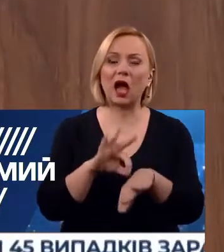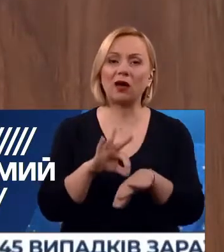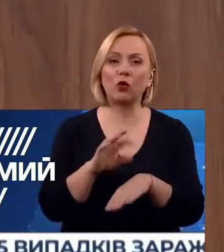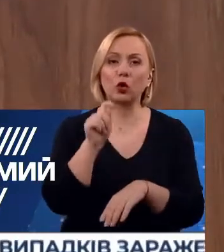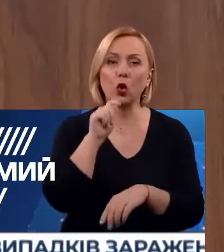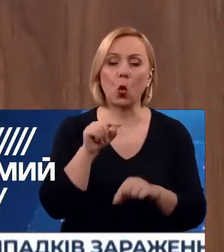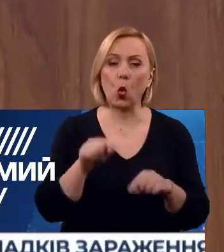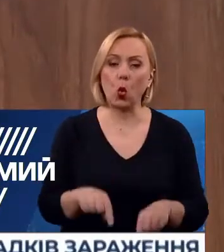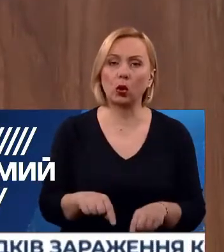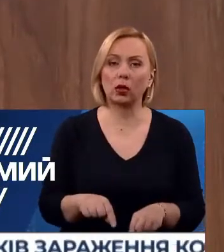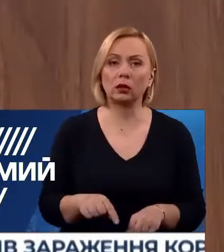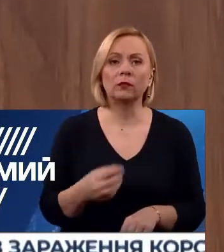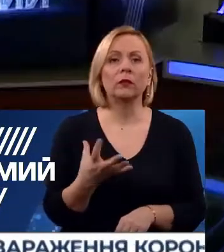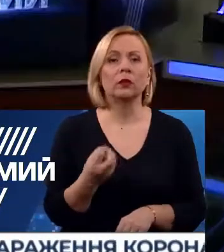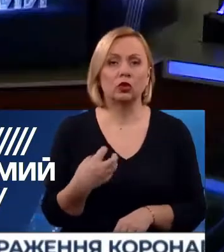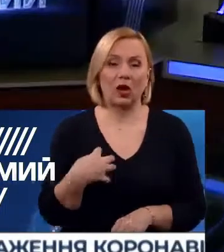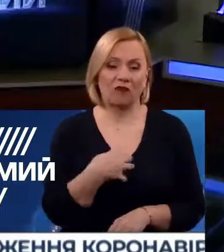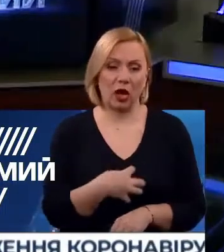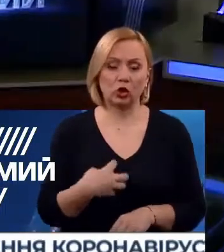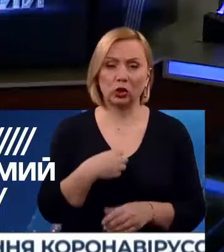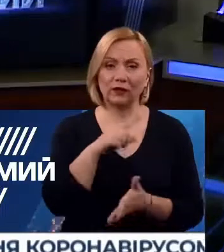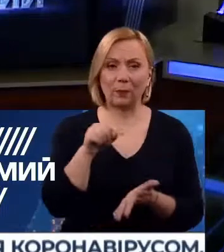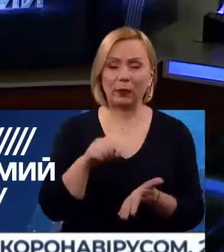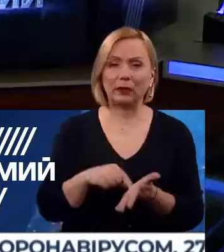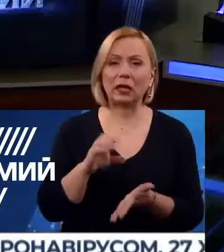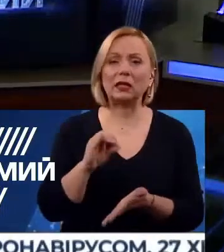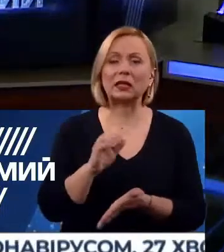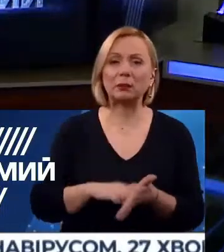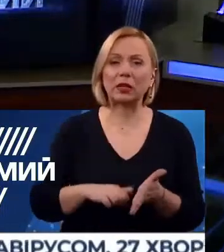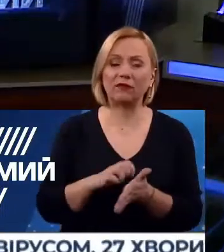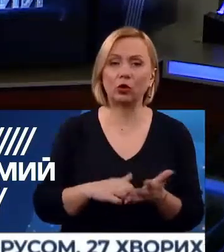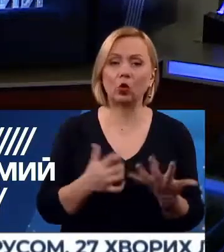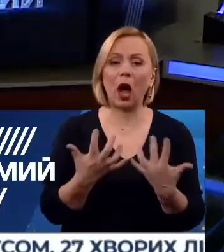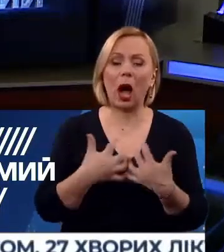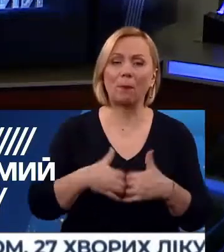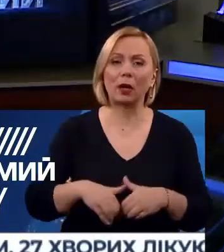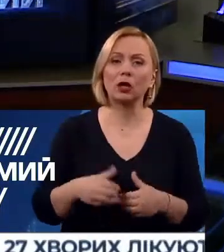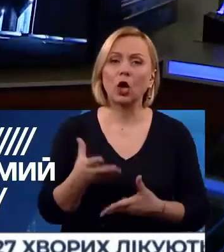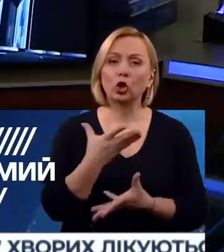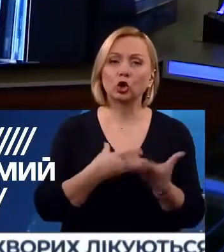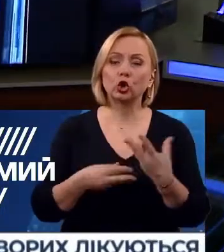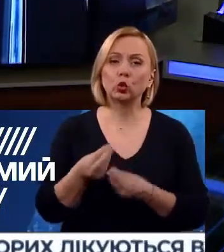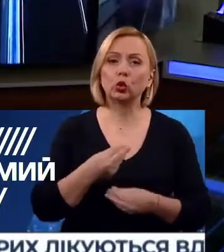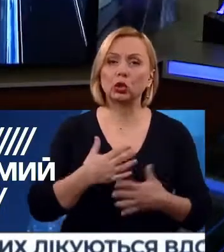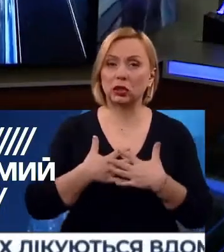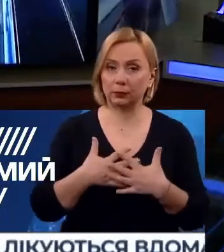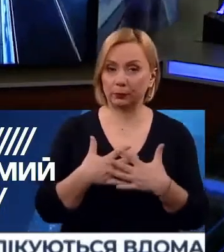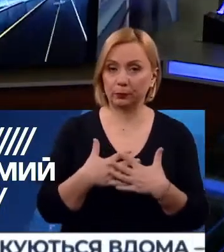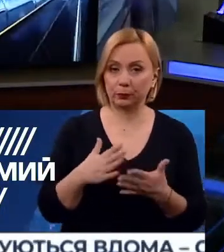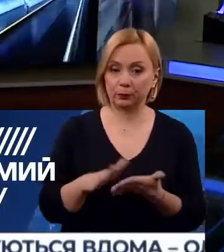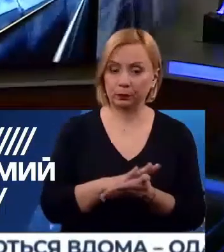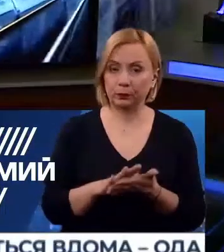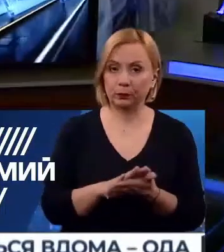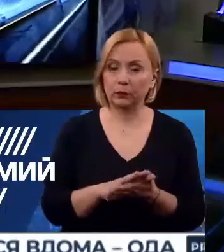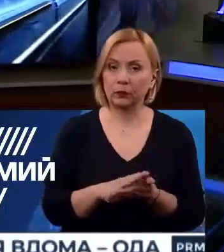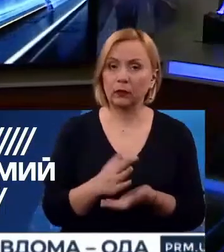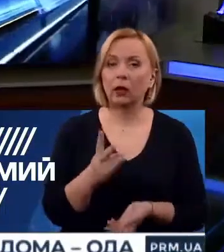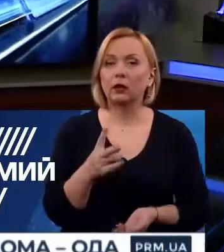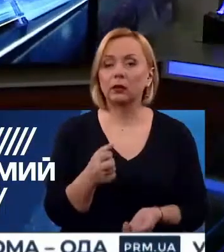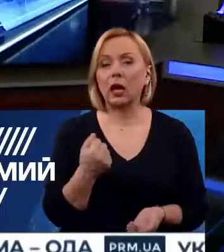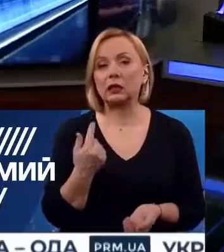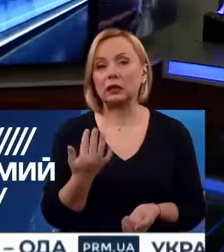Україні? І ще дуже важливе питання з приводу з тих апаратів штучної вентиляції дихання.